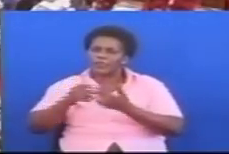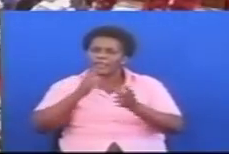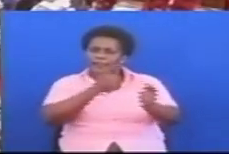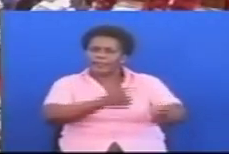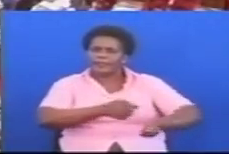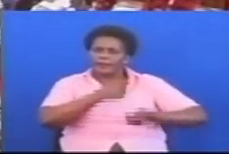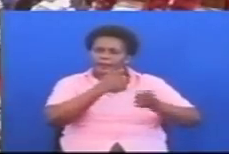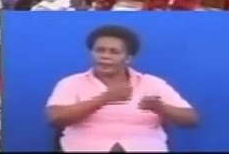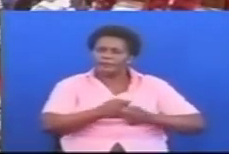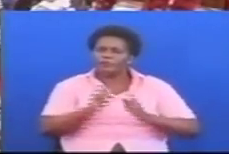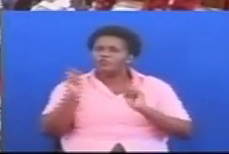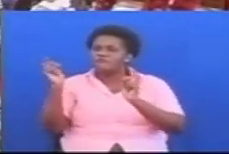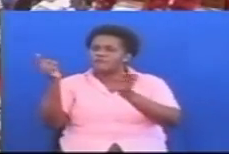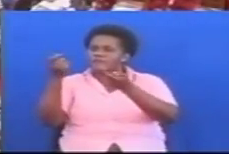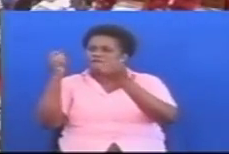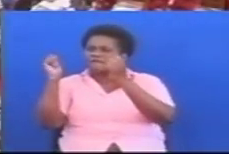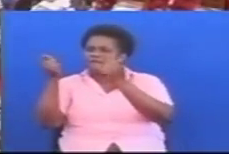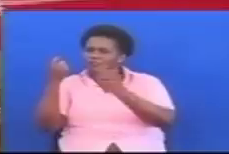Karibu.